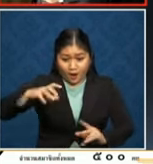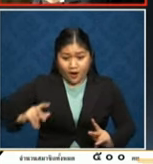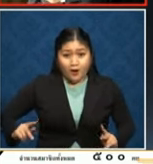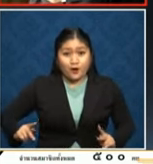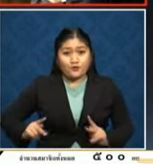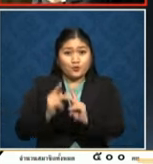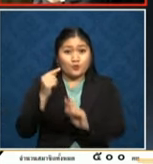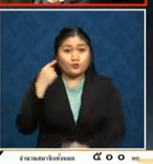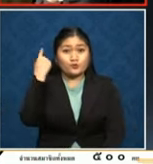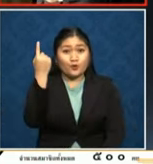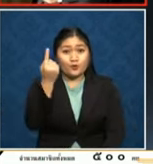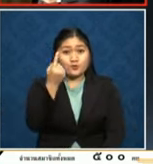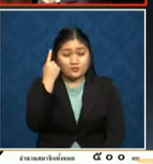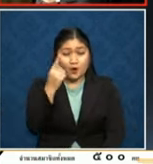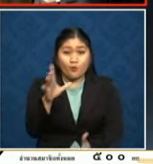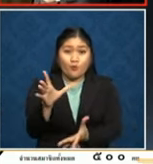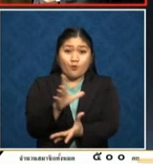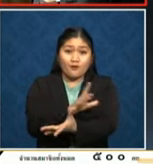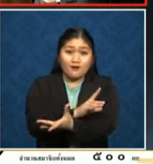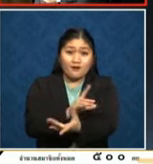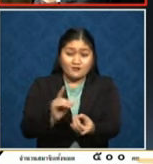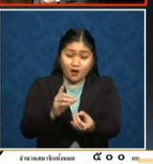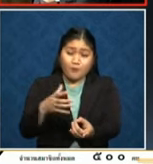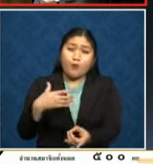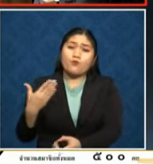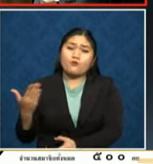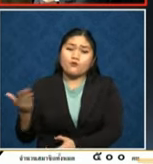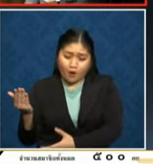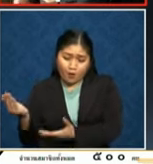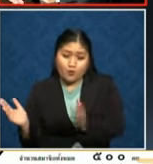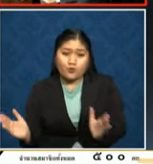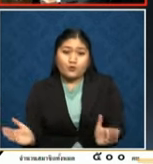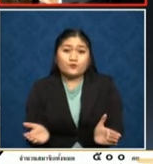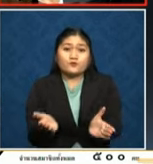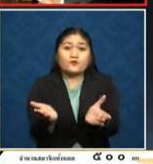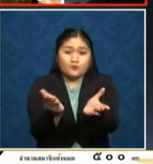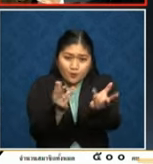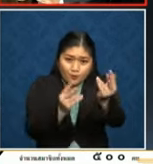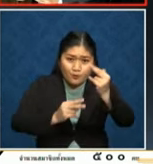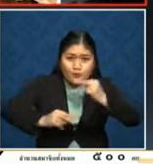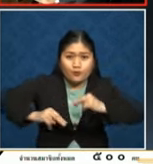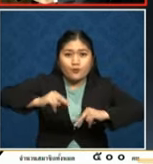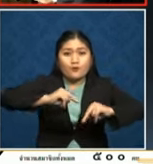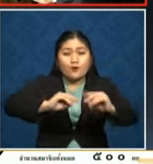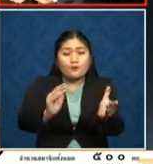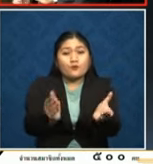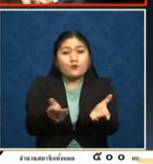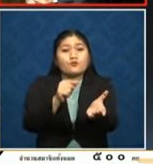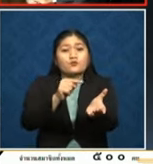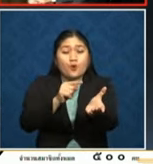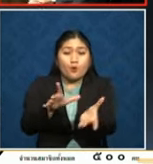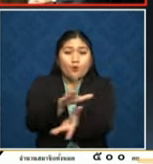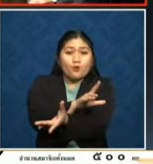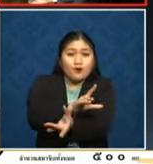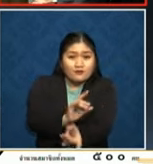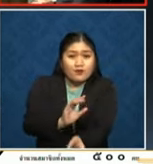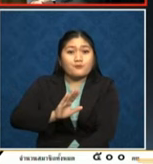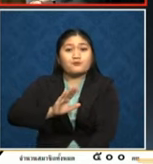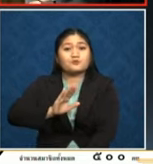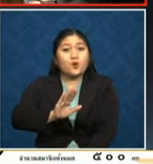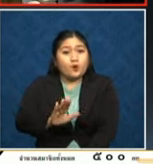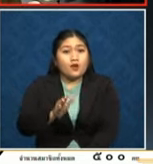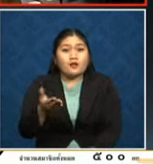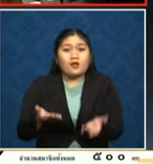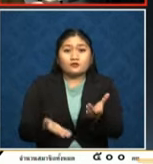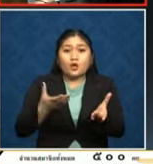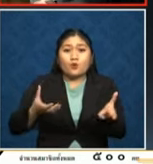ฒนธรรมช่วยส่งเสริมดูแลสนับสนุนอนุรักษ์วัฒนธรรมประเพณีของชาวไทยยวนรวมถึงประเพณีวัฒนธรรมของ